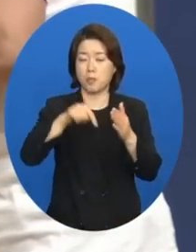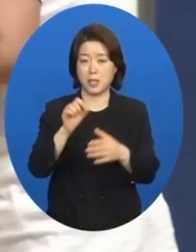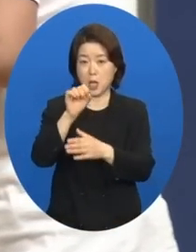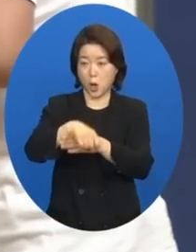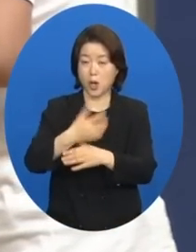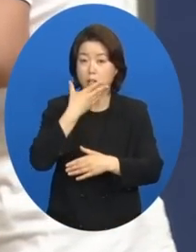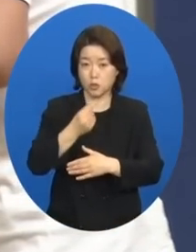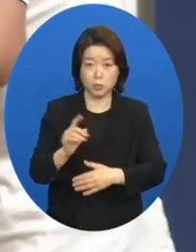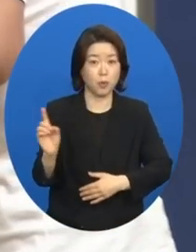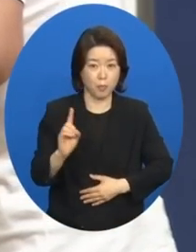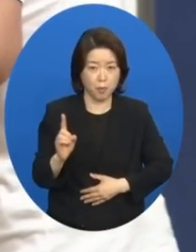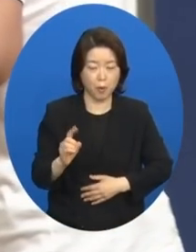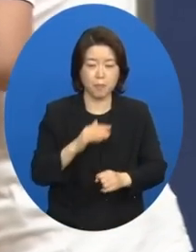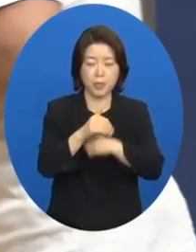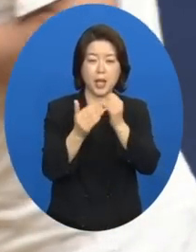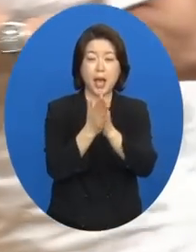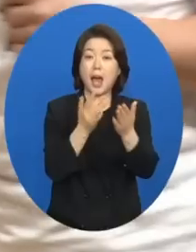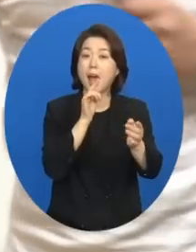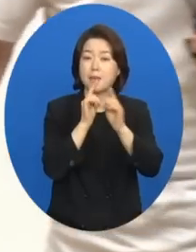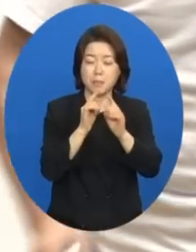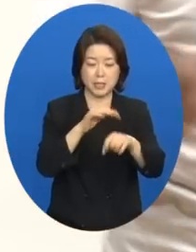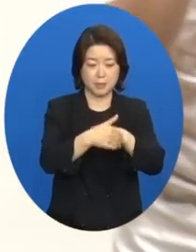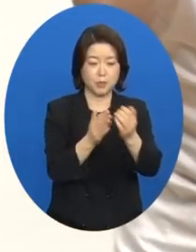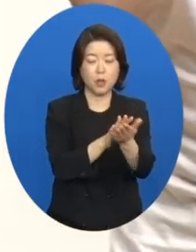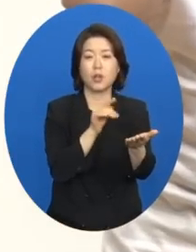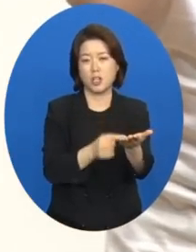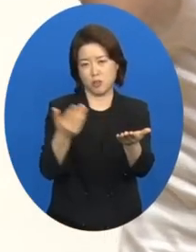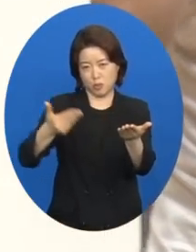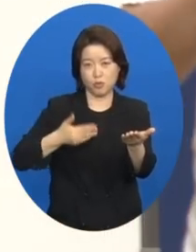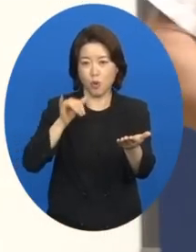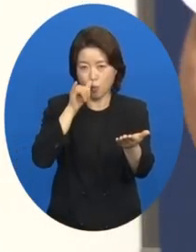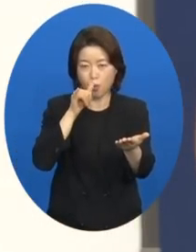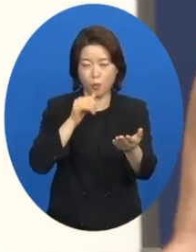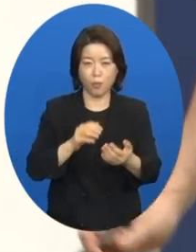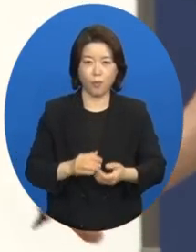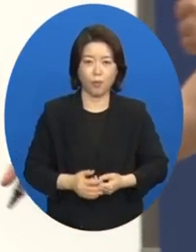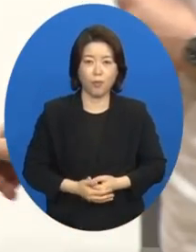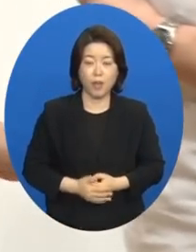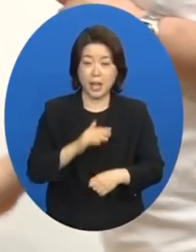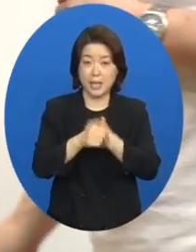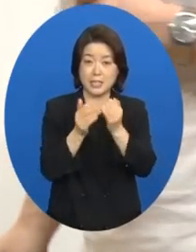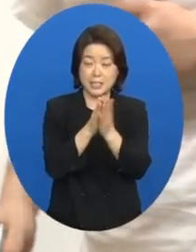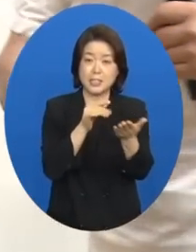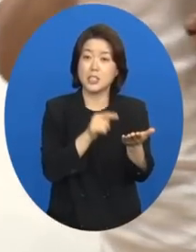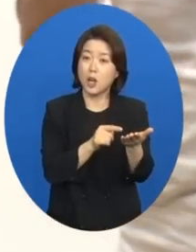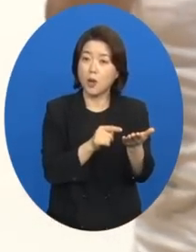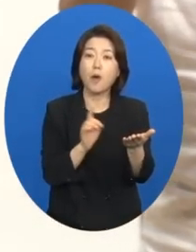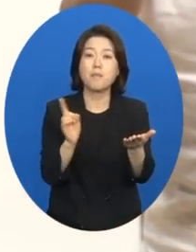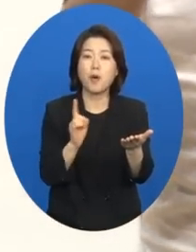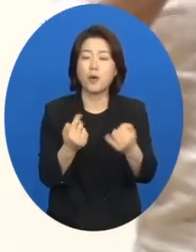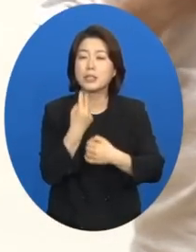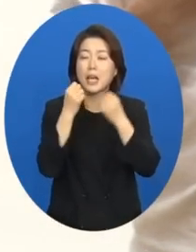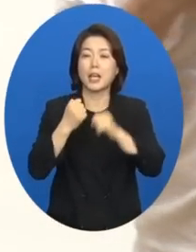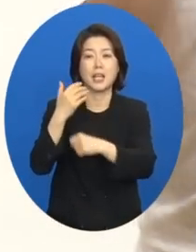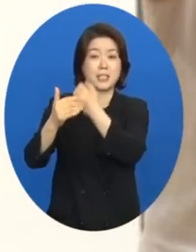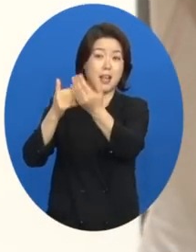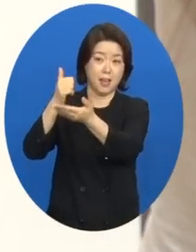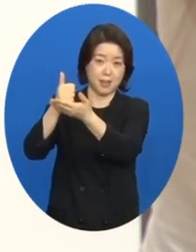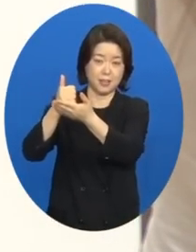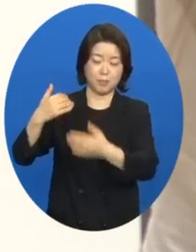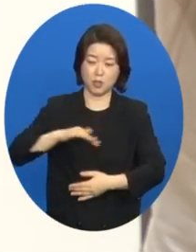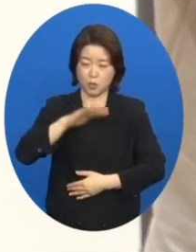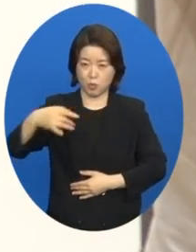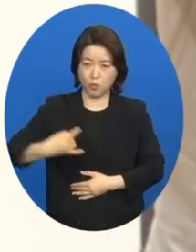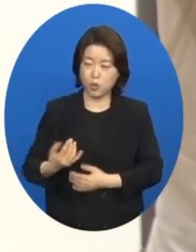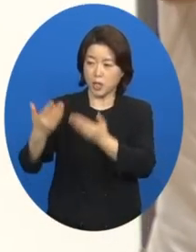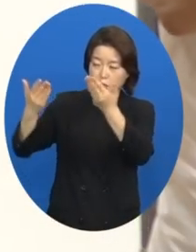중에 하나님의 말씀인 성경을 주셨어요. 성경을. 그 성경에는 살아계신 하나님이 우리에게